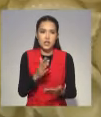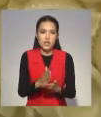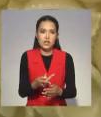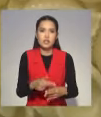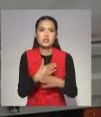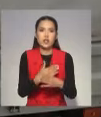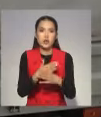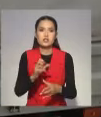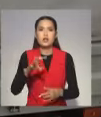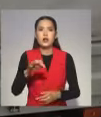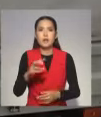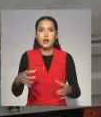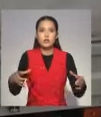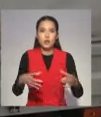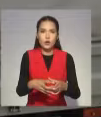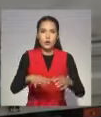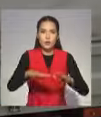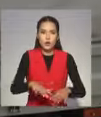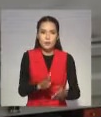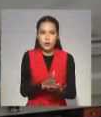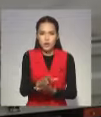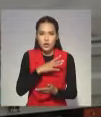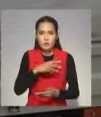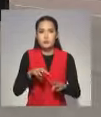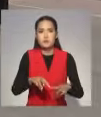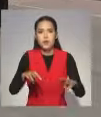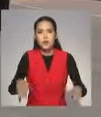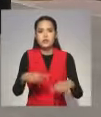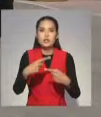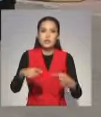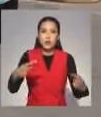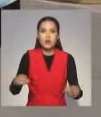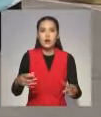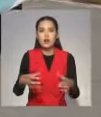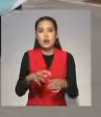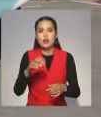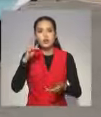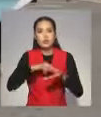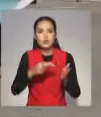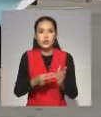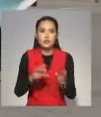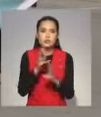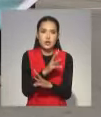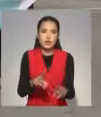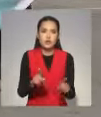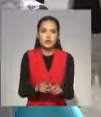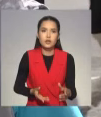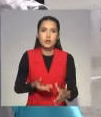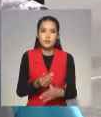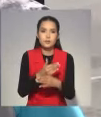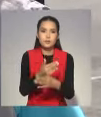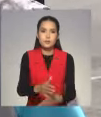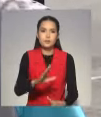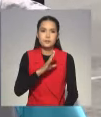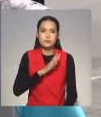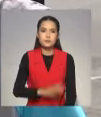көмектен Аманат партиясының облыстық филиалы да тыс қалған жоқ. Мәслихат депутаттары мен бастауыш партия ұйымдарының өкілдері қаржылай қолдау көрсетті.